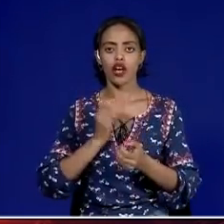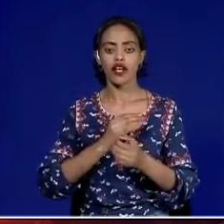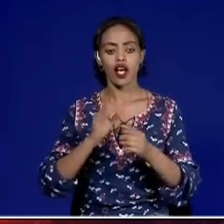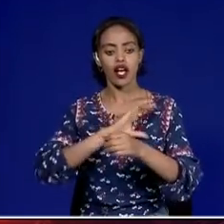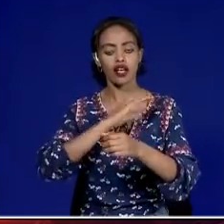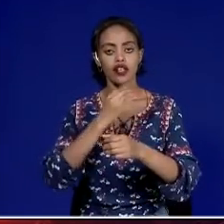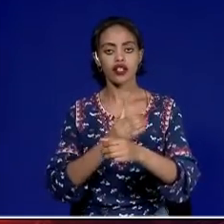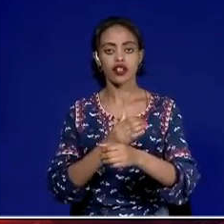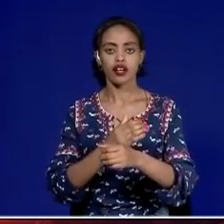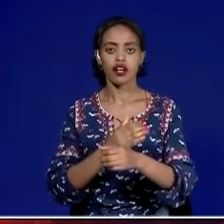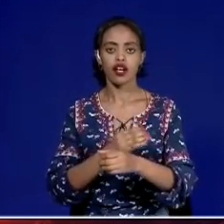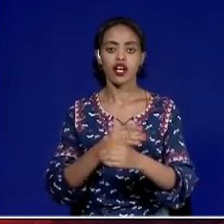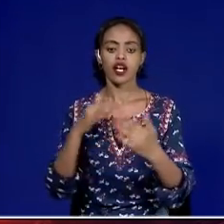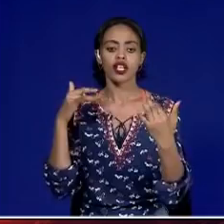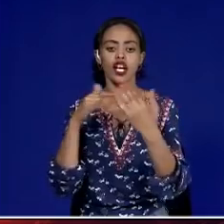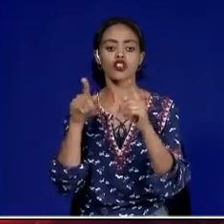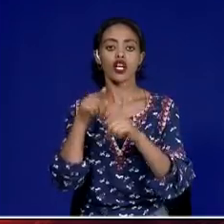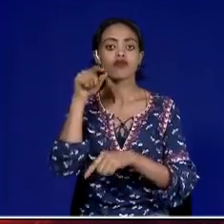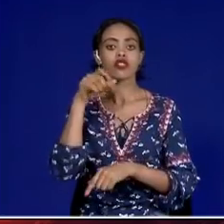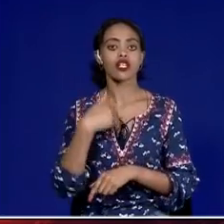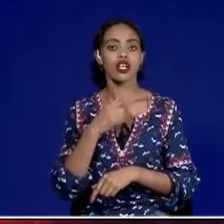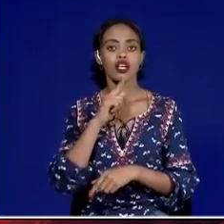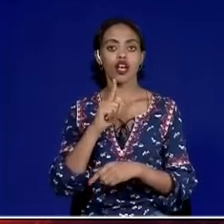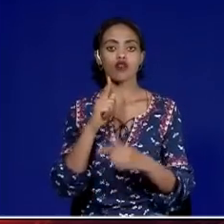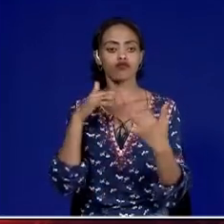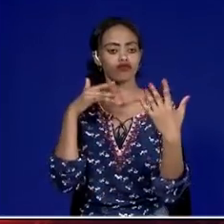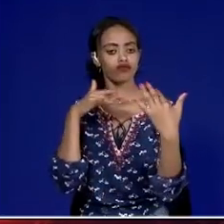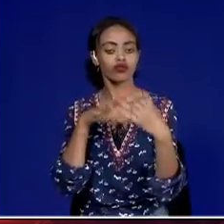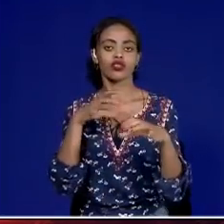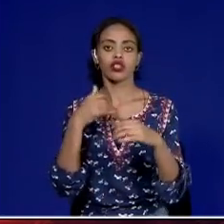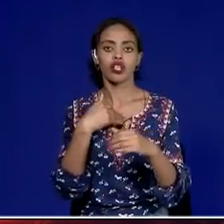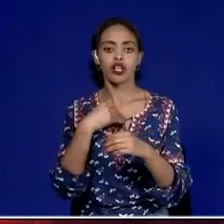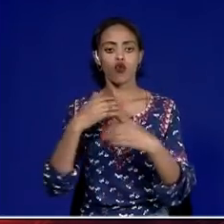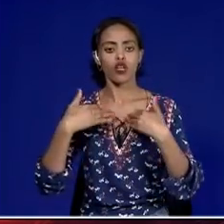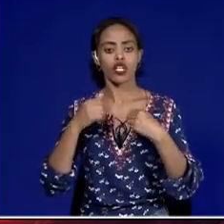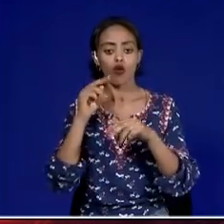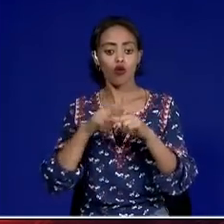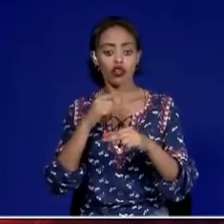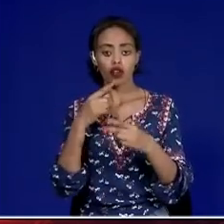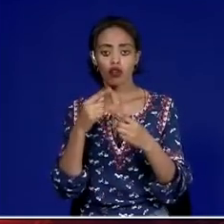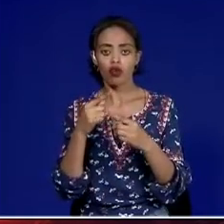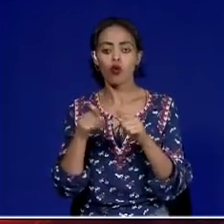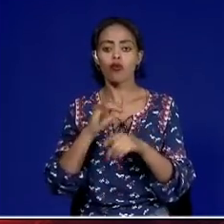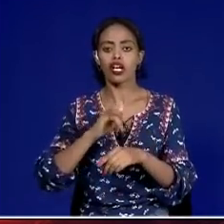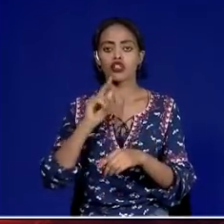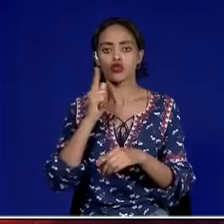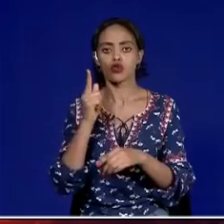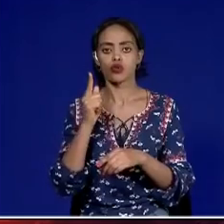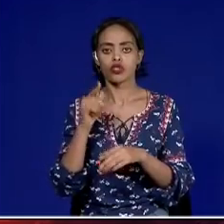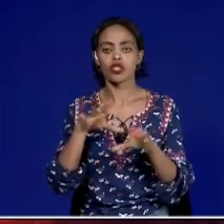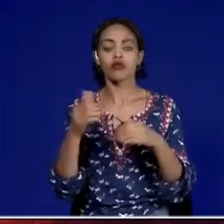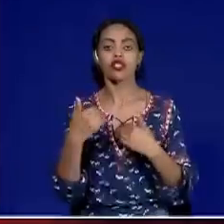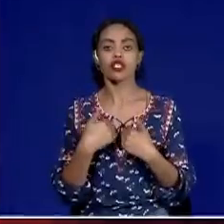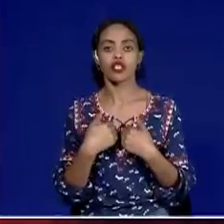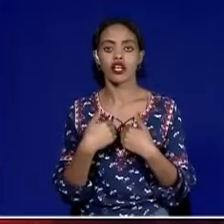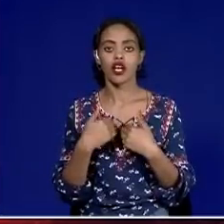ኣሕይልና ክንቃለስ ሃምለ ኣለና ኢና ብተደጋጋሚ ክፊልና ወጣታት ኣብነወግዖ ወግዒ ከምዚ ዓይነት እንትን እዩ ነብለና